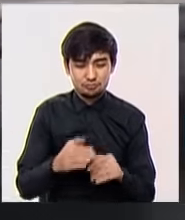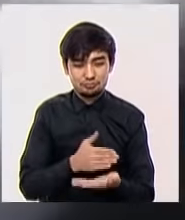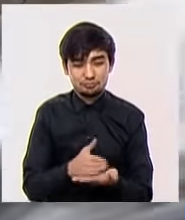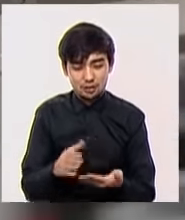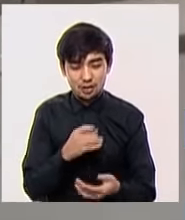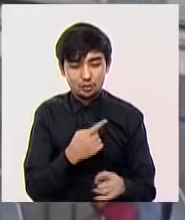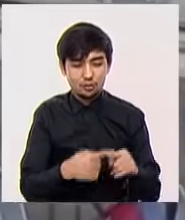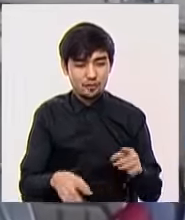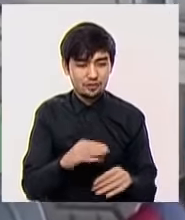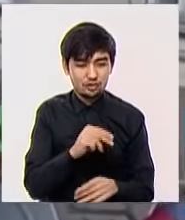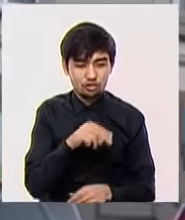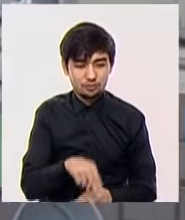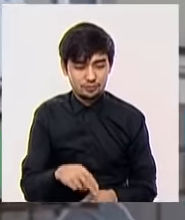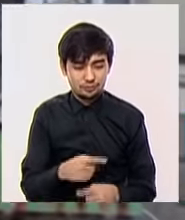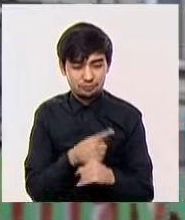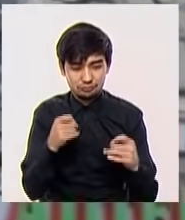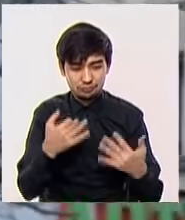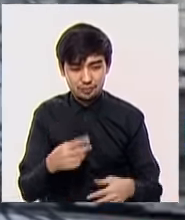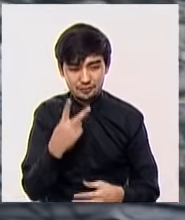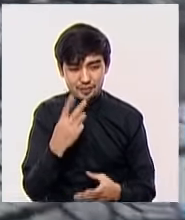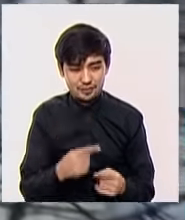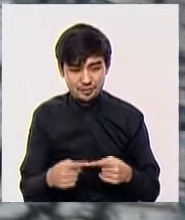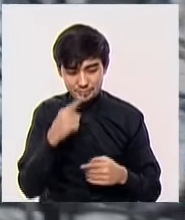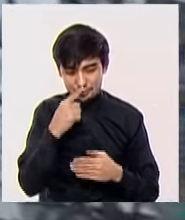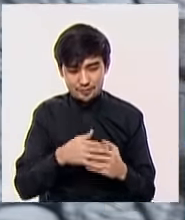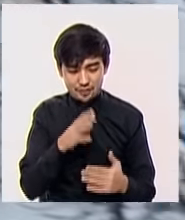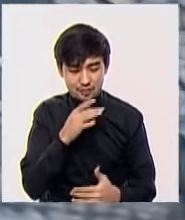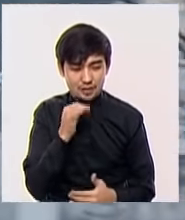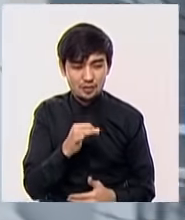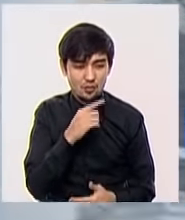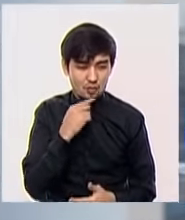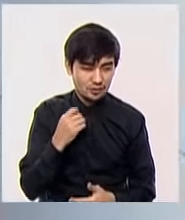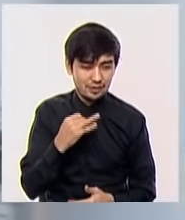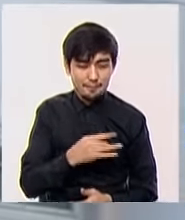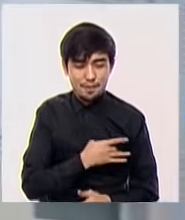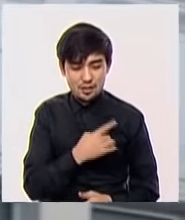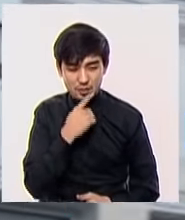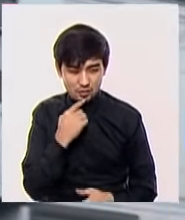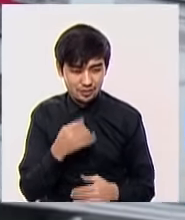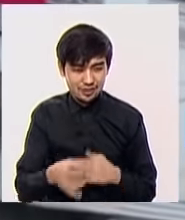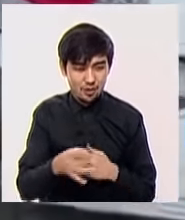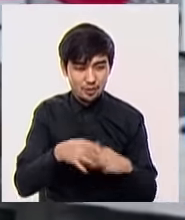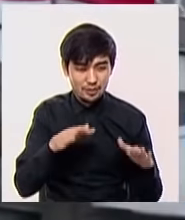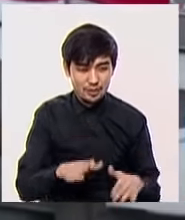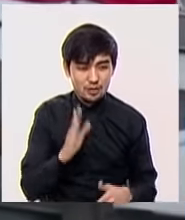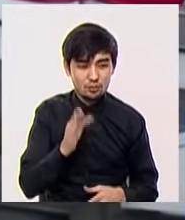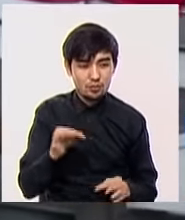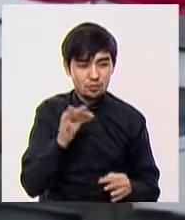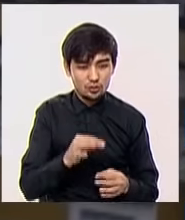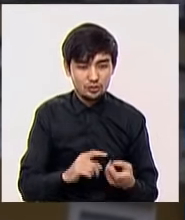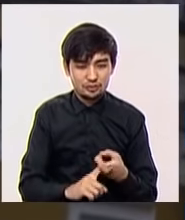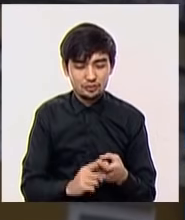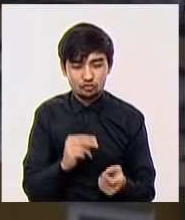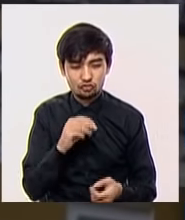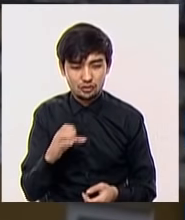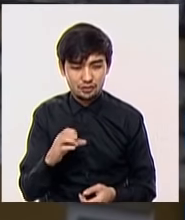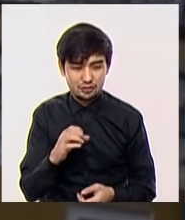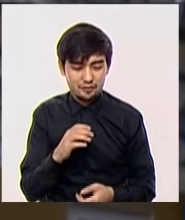примет верховная рада в ближайшие два дня в приграничных с россией и беларусью районах будет действовать комендантский час